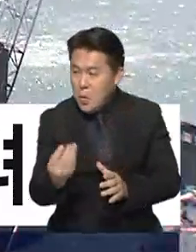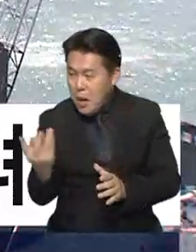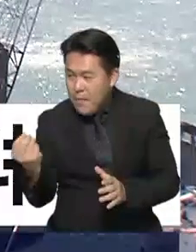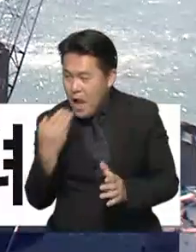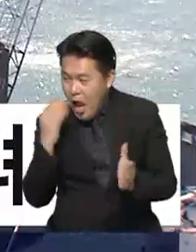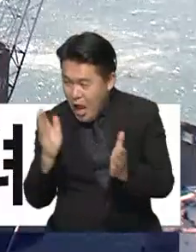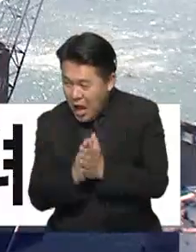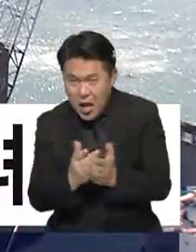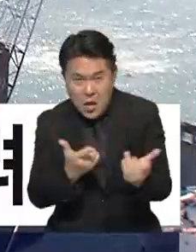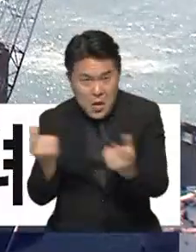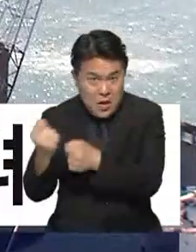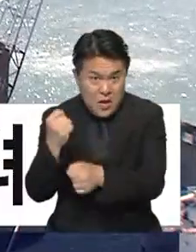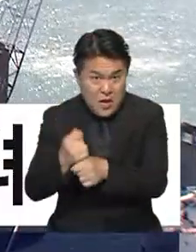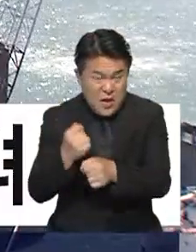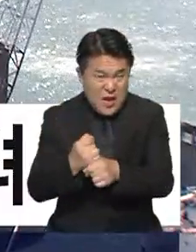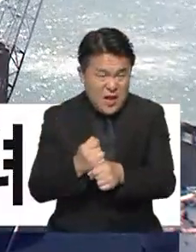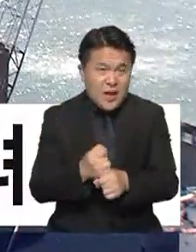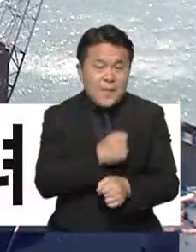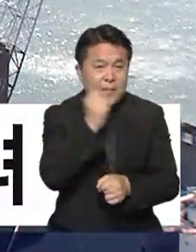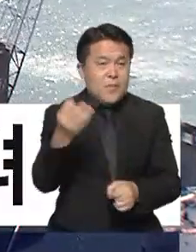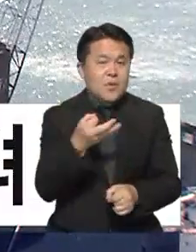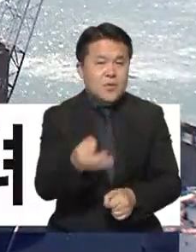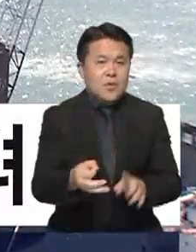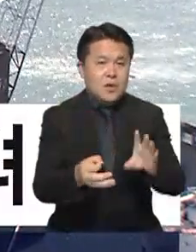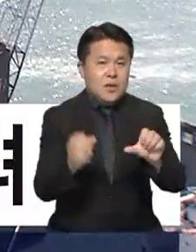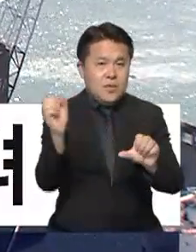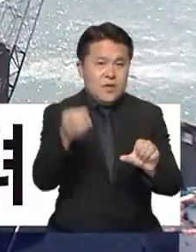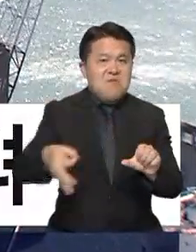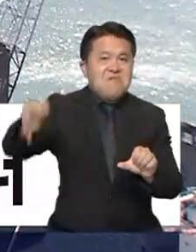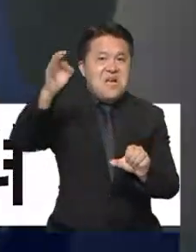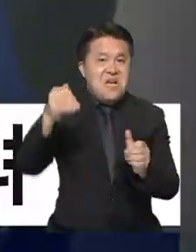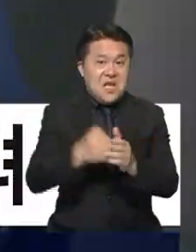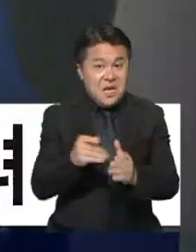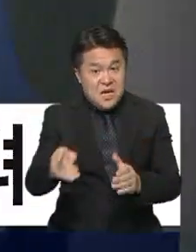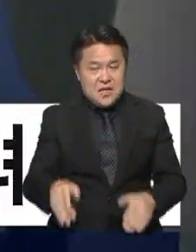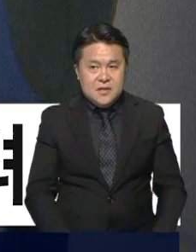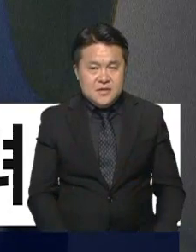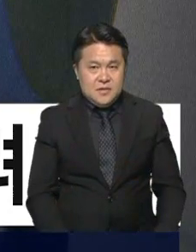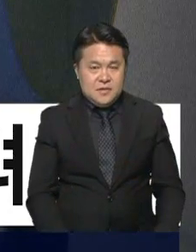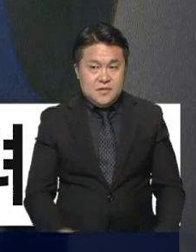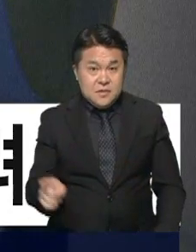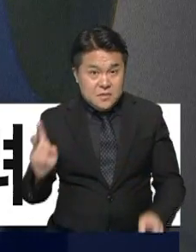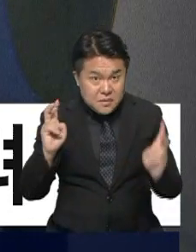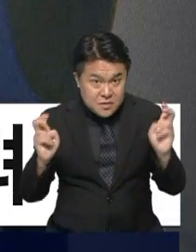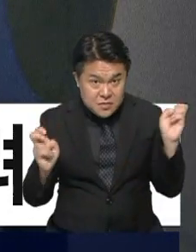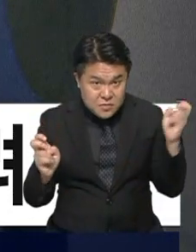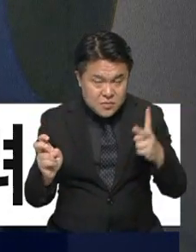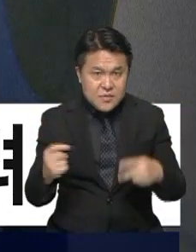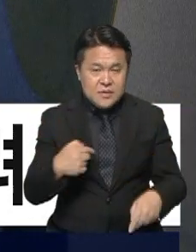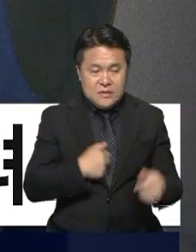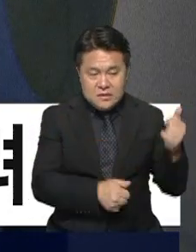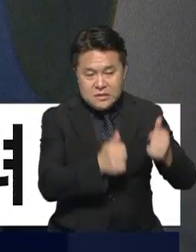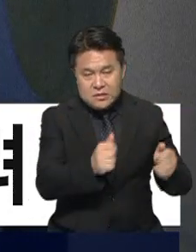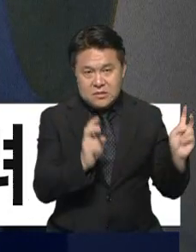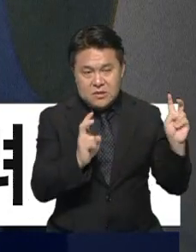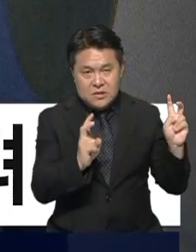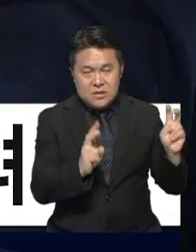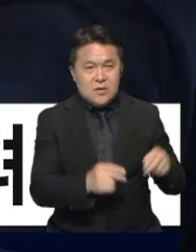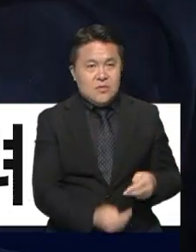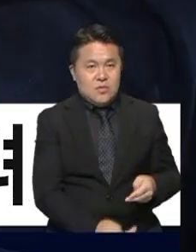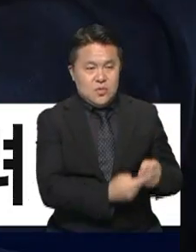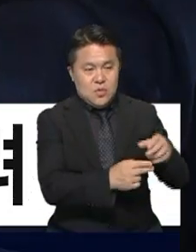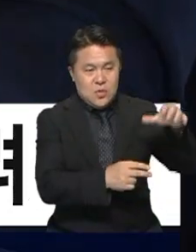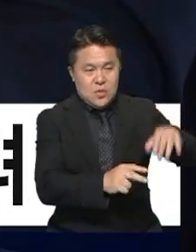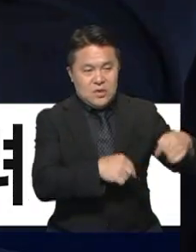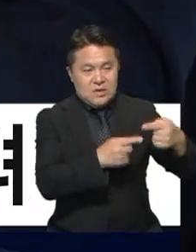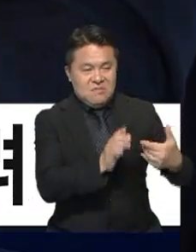맞췄는데 이로 인해 평균 낙찰가는 45%나 올랐습니다. 이들 업체들은 또 자신들의 경쟁자인 충전소의